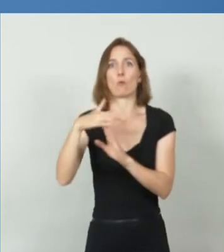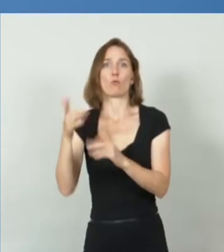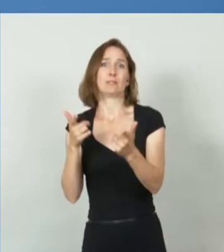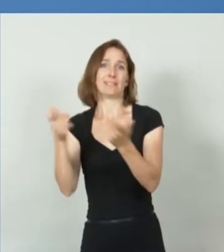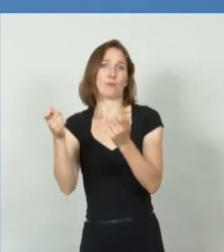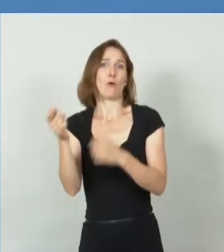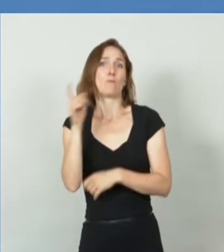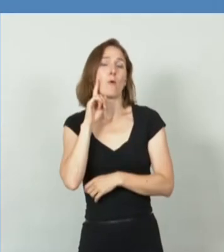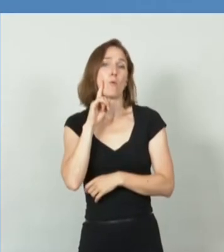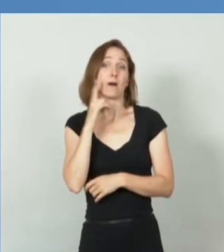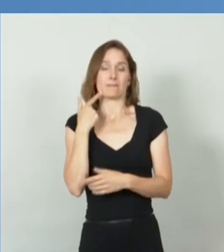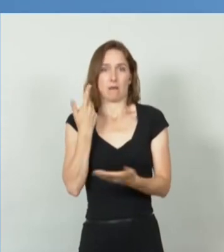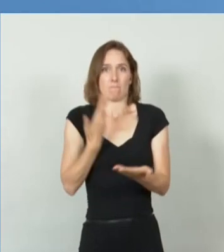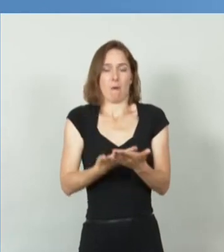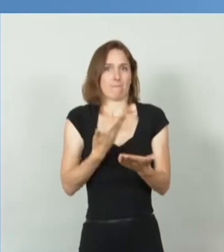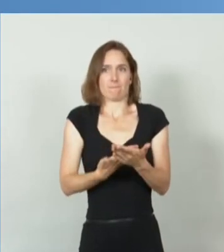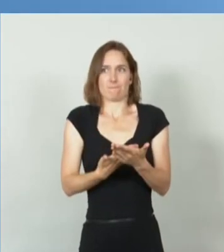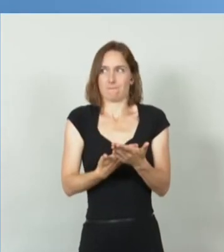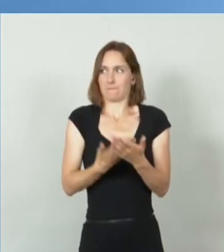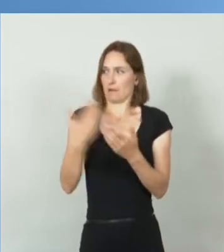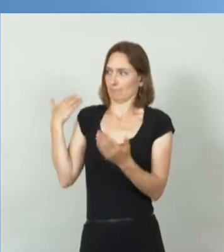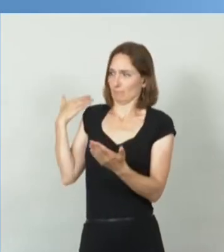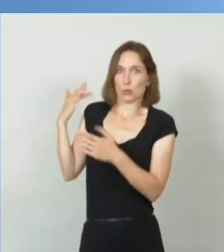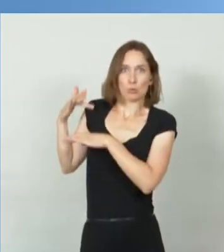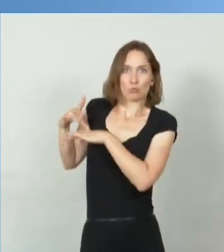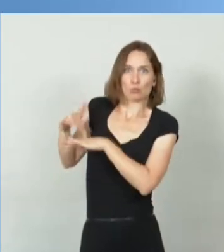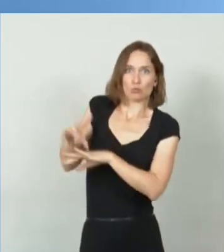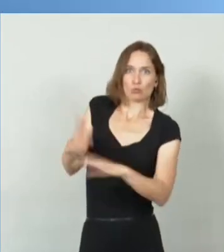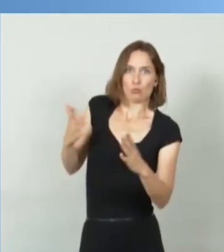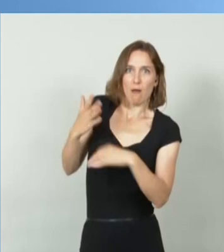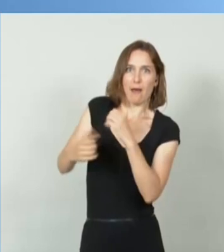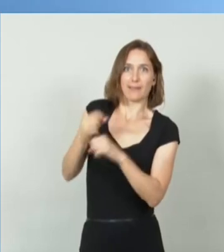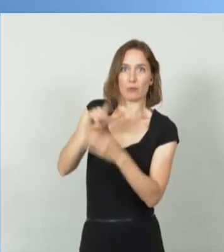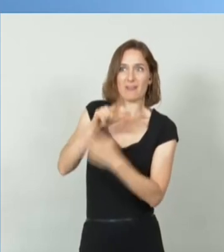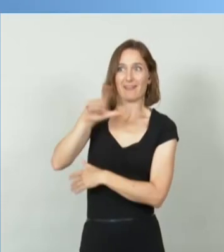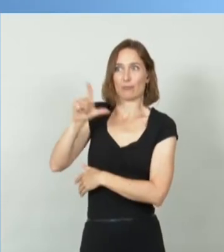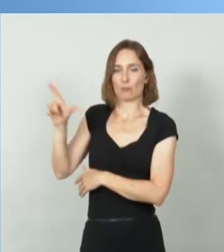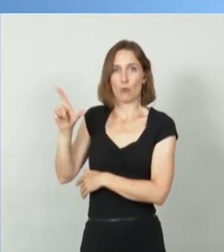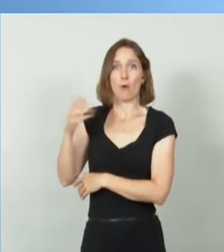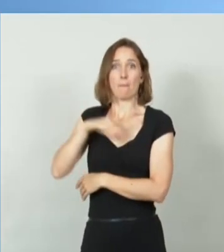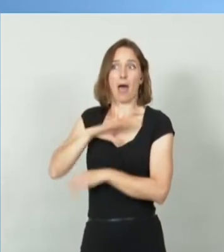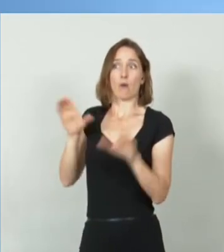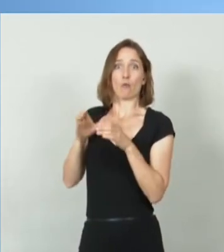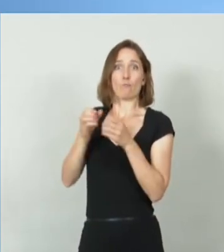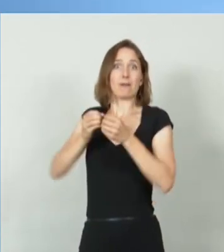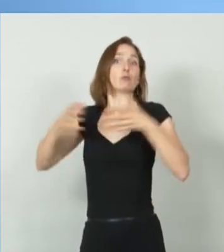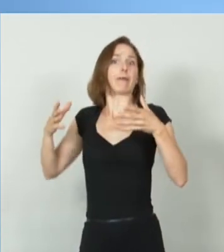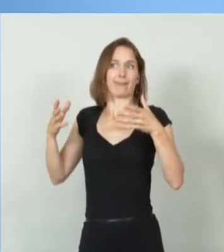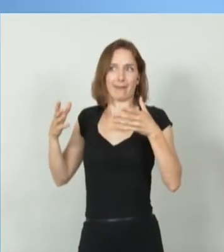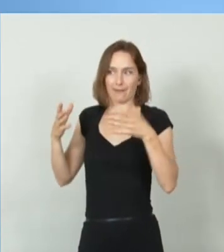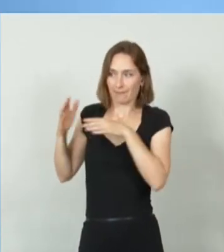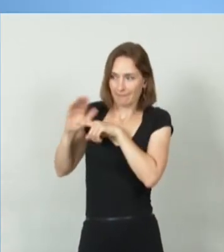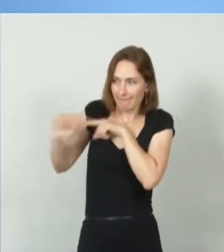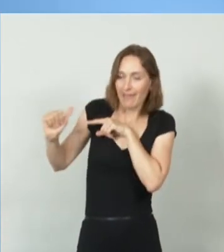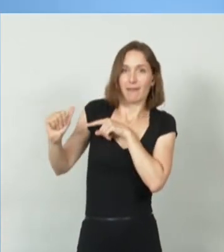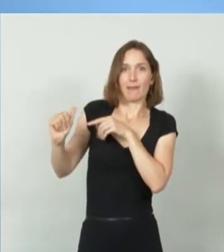retroduit ce qui a vraiment été fait par la majorité durant l'année 2022 et donc c'est un exercice intéressant à comparer avec le budget